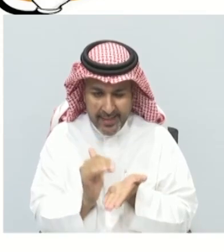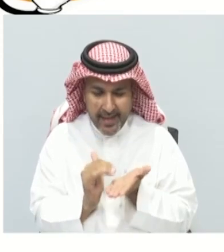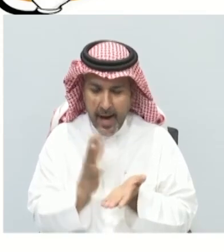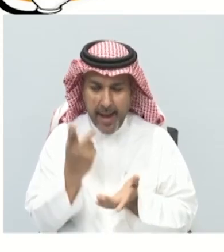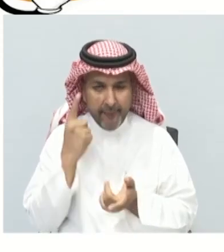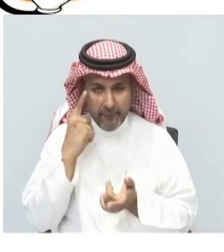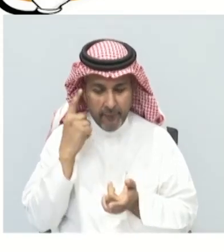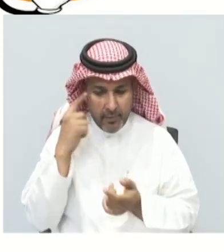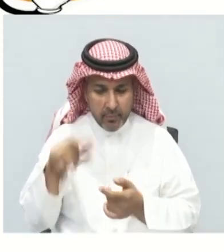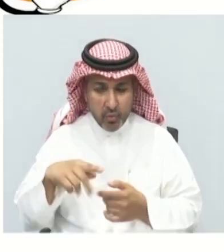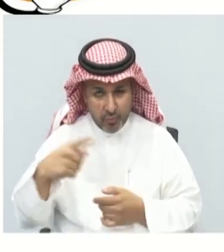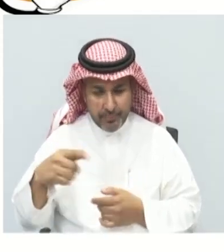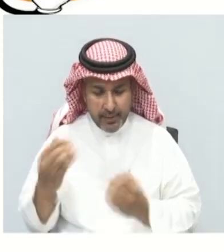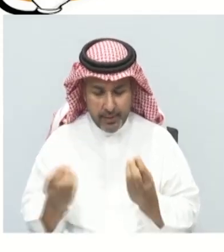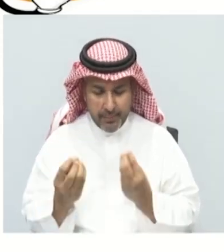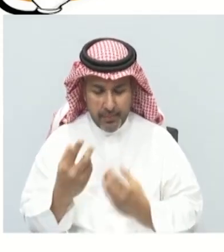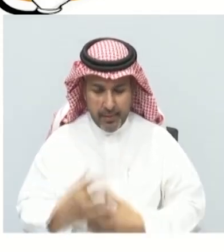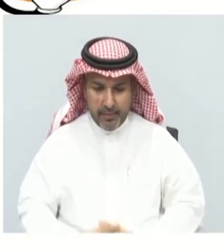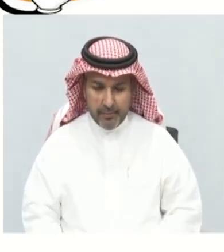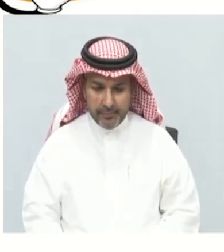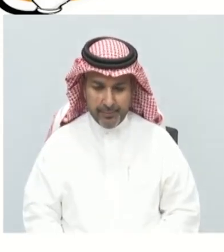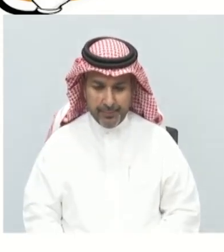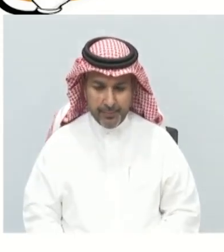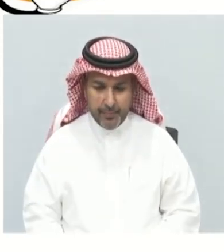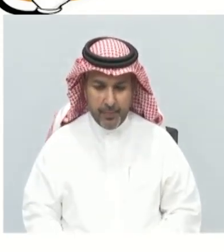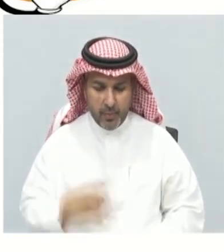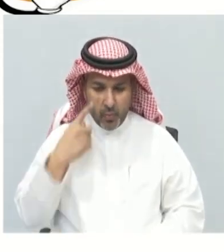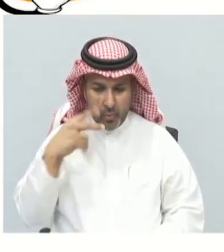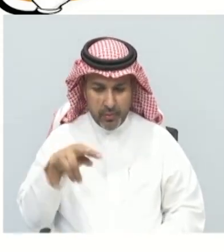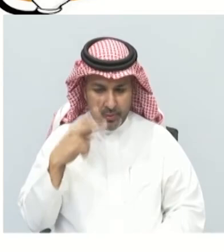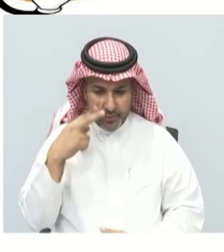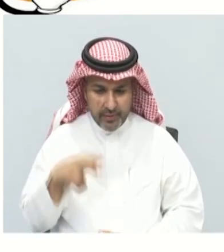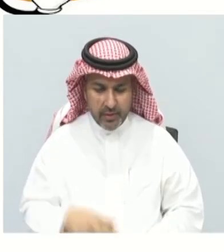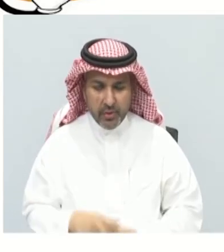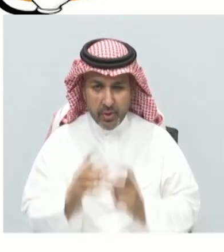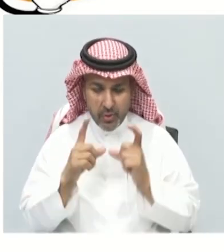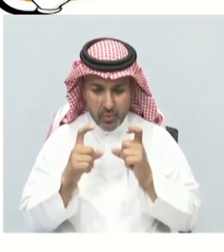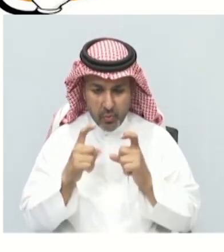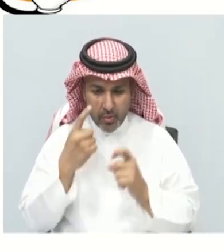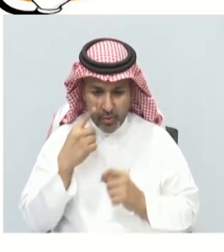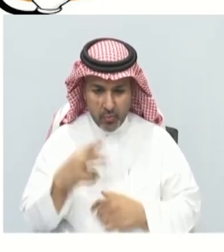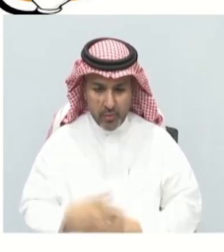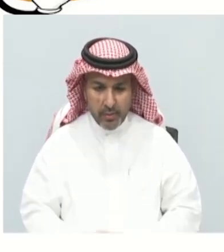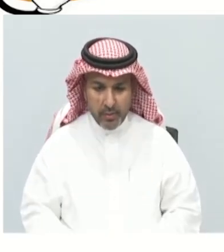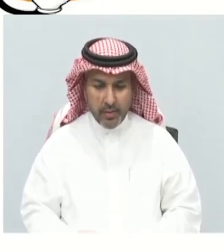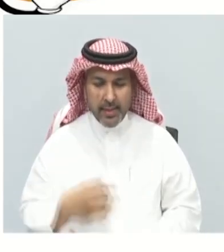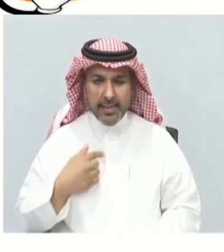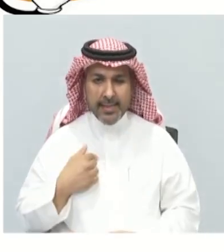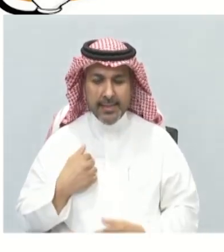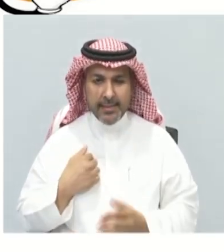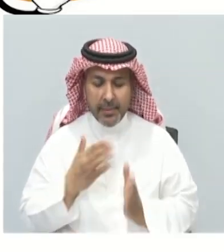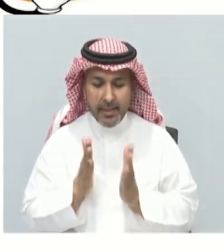قليل ففكر الان معي اي من هذه الصور التي امامك بعد ما فهمنا هذا كله اي من هذه